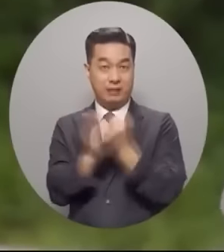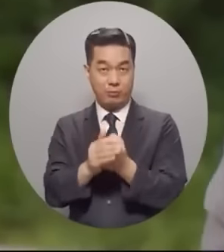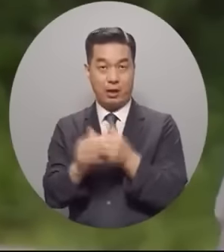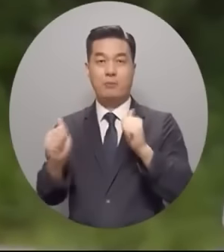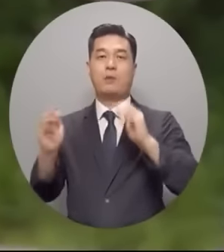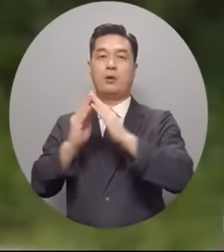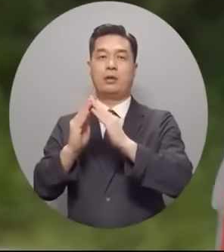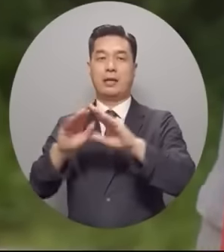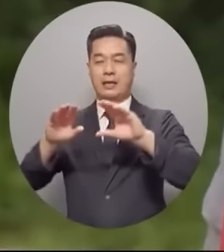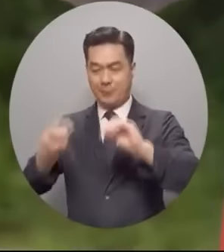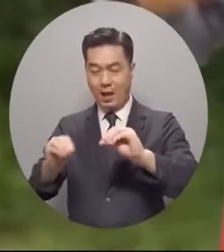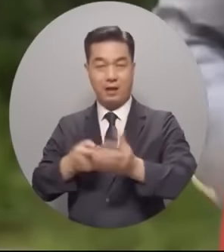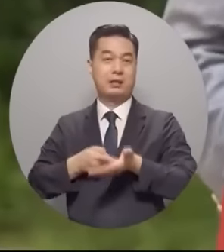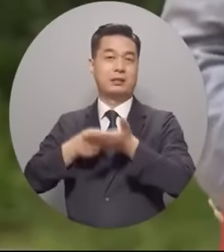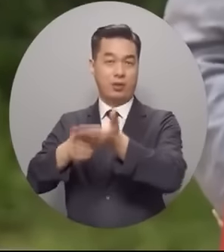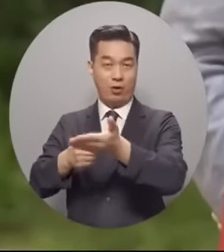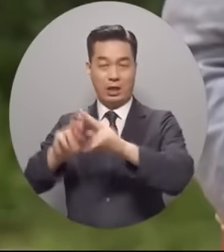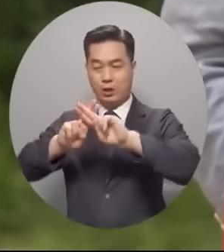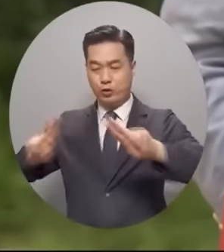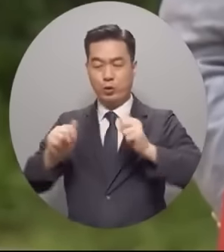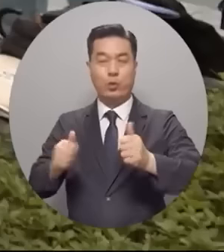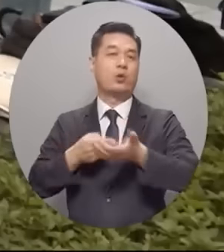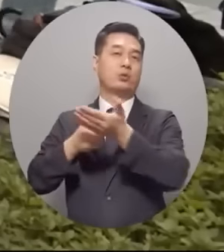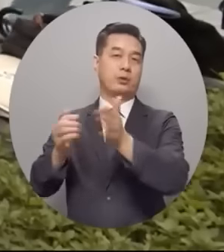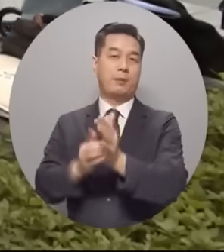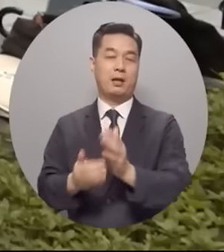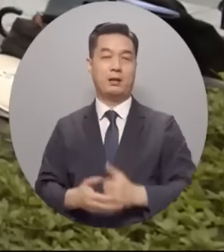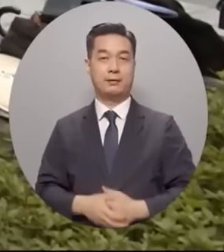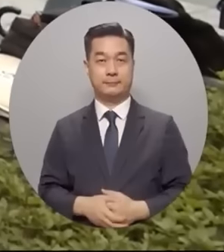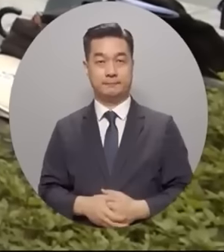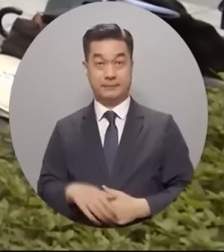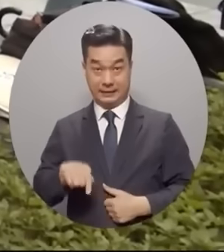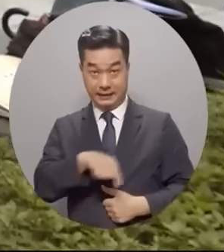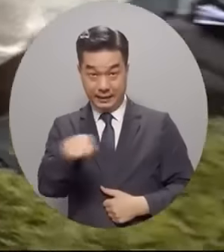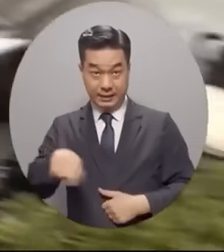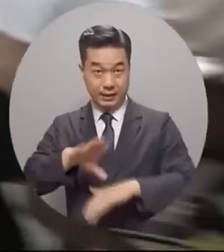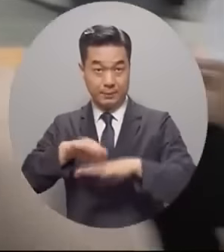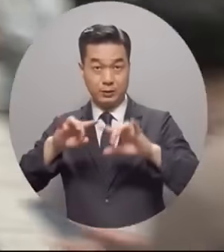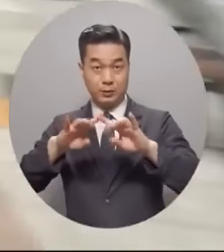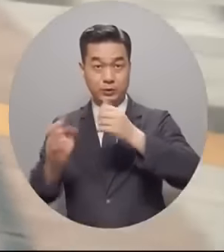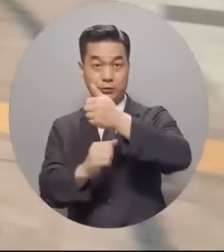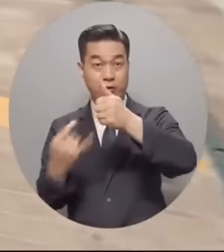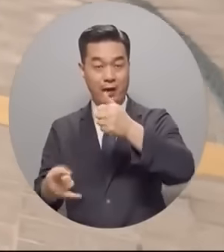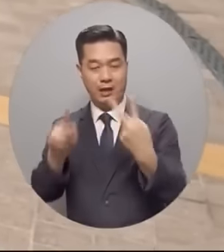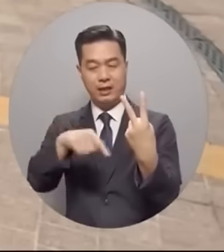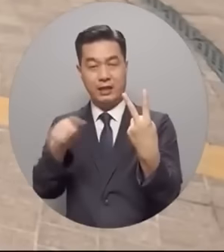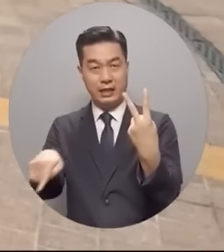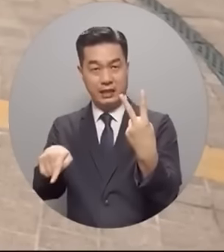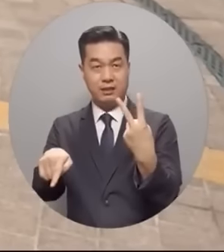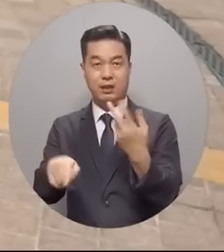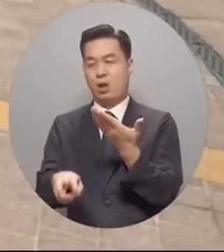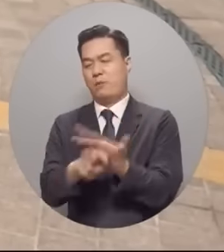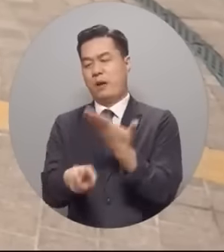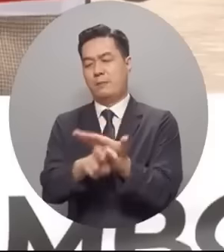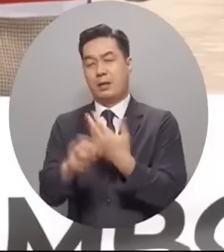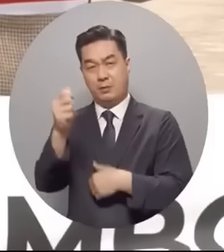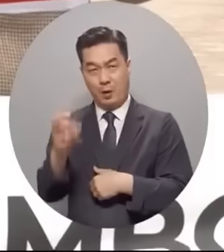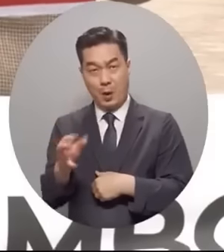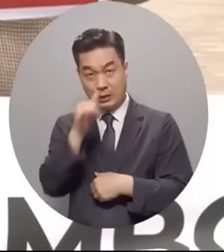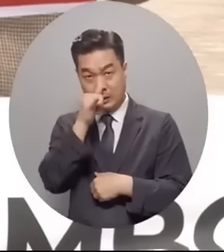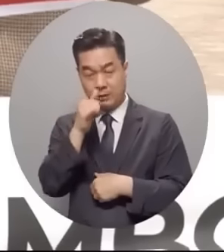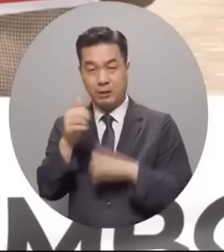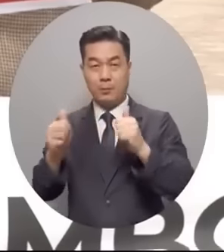집행정지를 신청하고 취소 소송을 제기했습니다 이들은 방통가 2인체제 위법성을 여러 차례 지적한 법원의